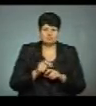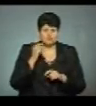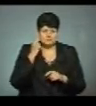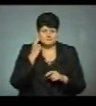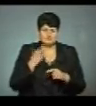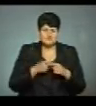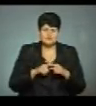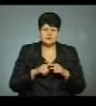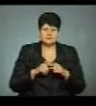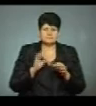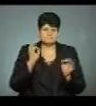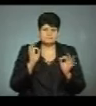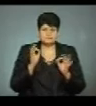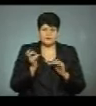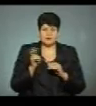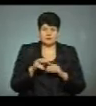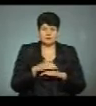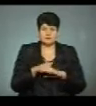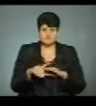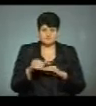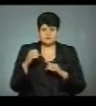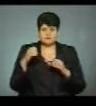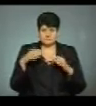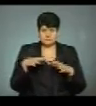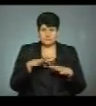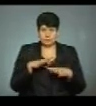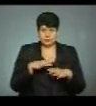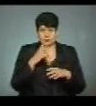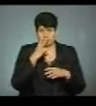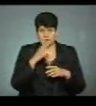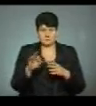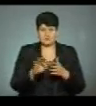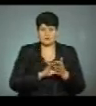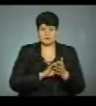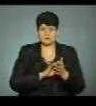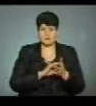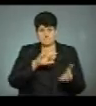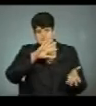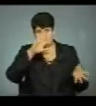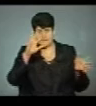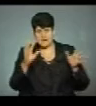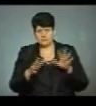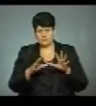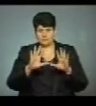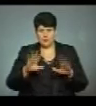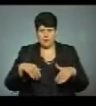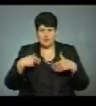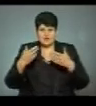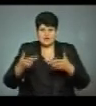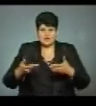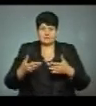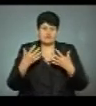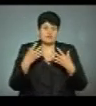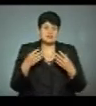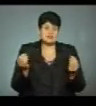почав трескотіти, він йшов на вулицю, світло світило, ще світло було. Він подивився, воно так, нараз. Перевернуло все, полетіло, затрескотіло і